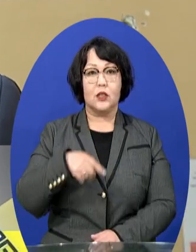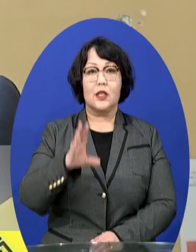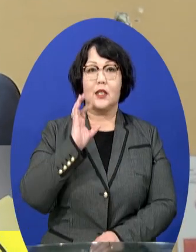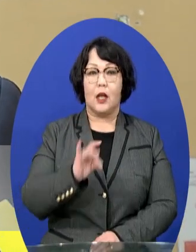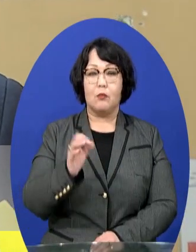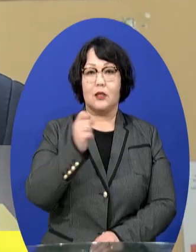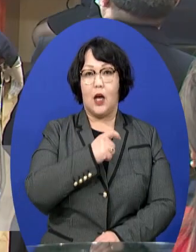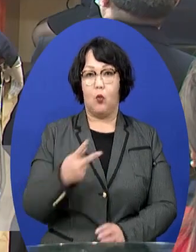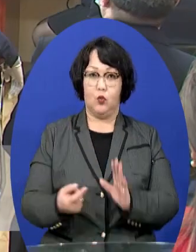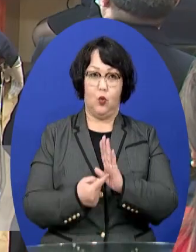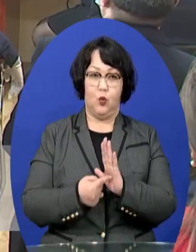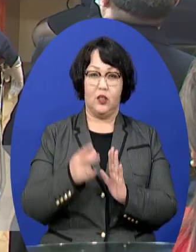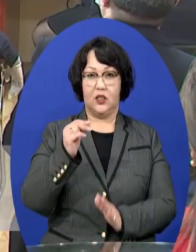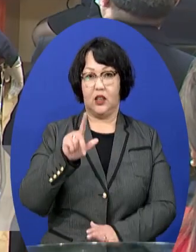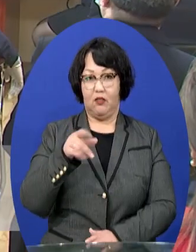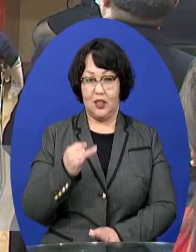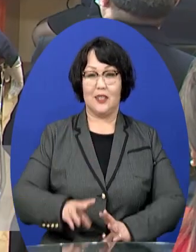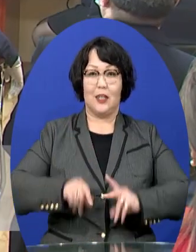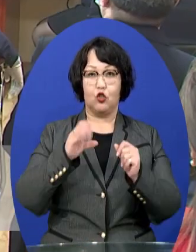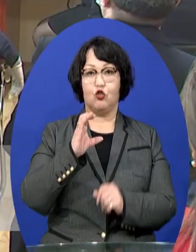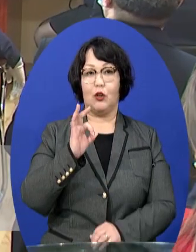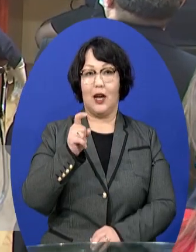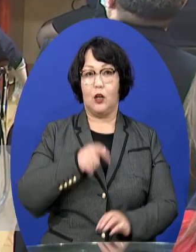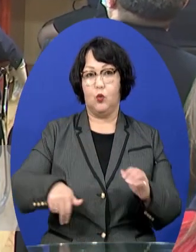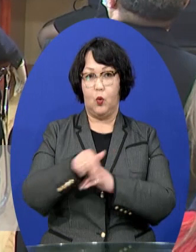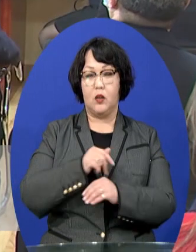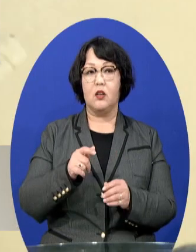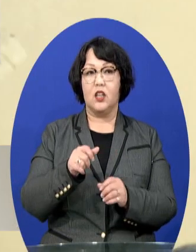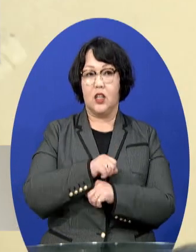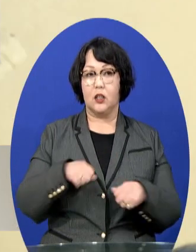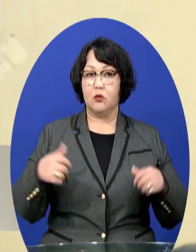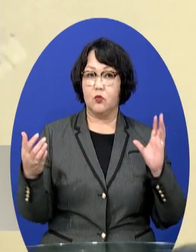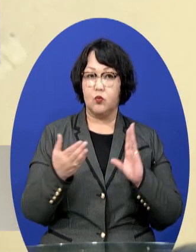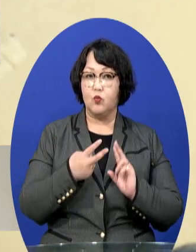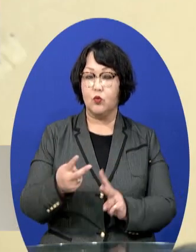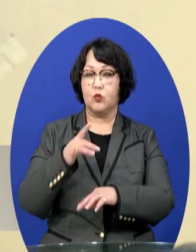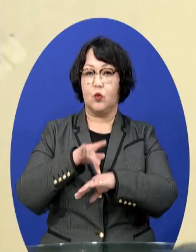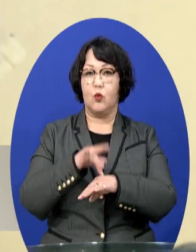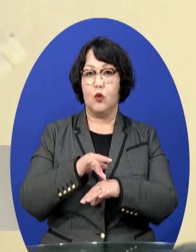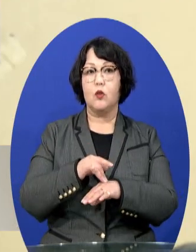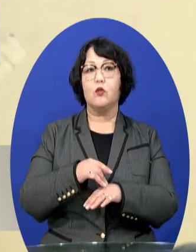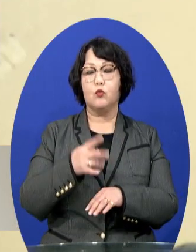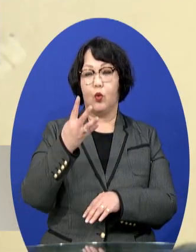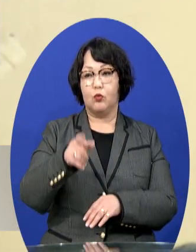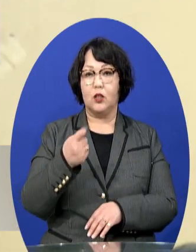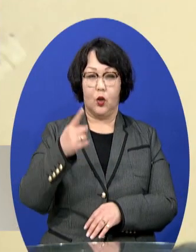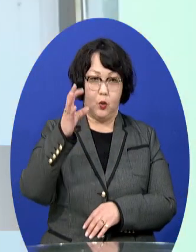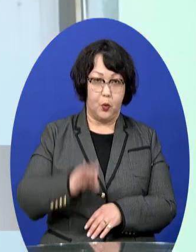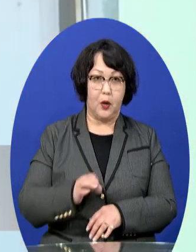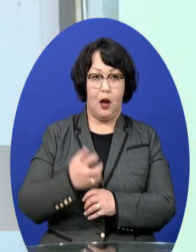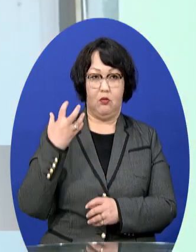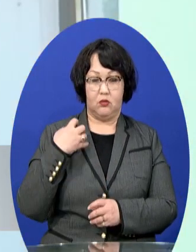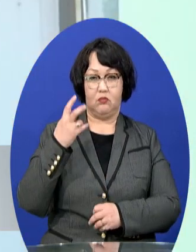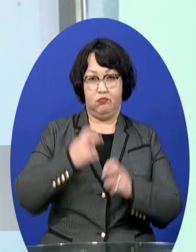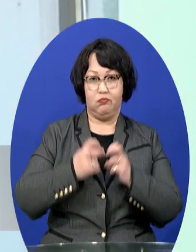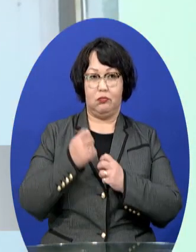чадвар сайжирхана л гэсэн үг. Сонгон найрхан дүүргийн хэрэглэгчдэд үйлчлэх төв нийслэлийн иргэдийн 1/4 нь цалингаан эрчим хүчээр хангадаг юм а. Нийтдээ